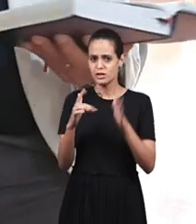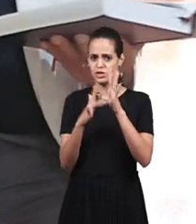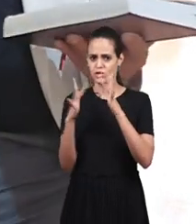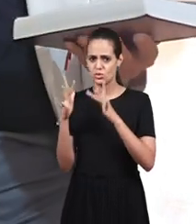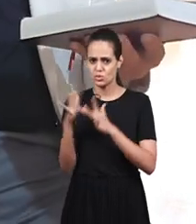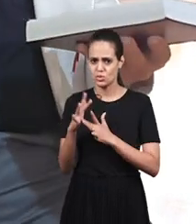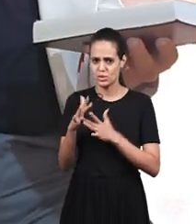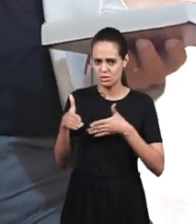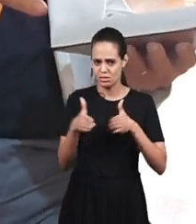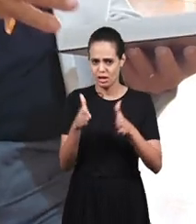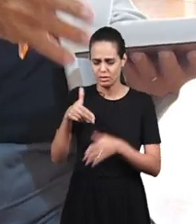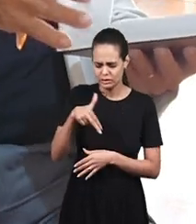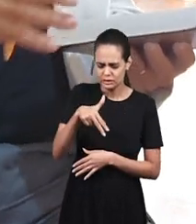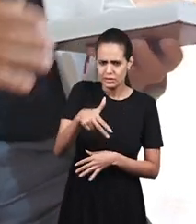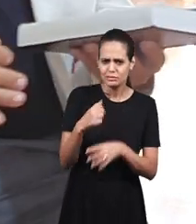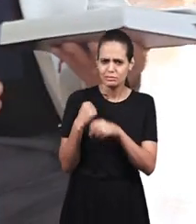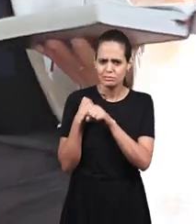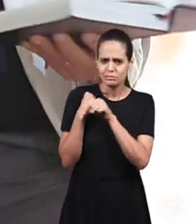J'ai marché